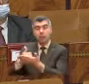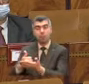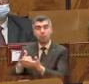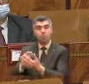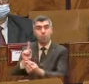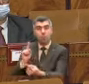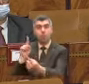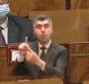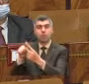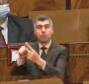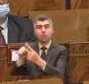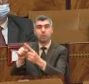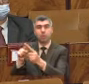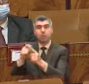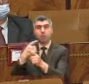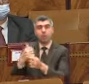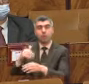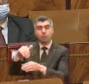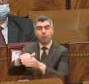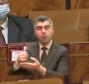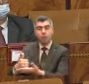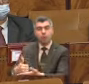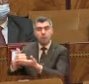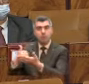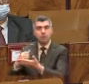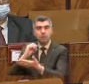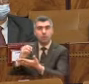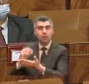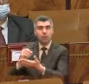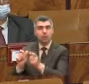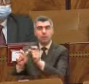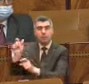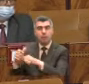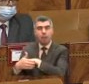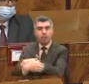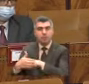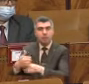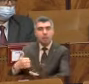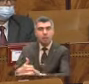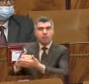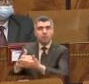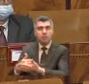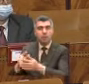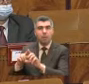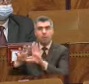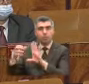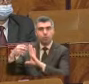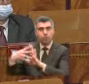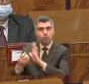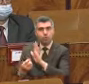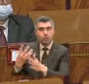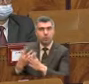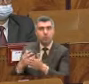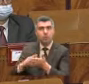اللي كنعطيوه للصندوق ديال الدعم للغاز البيوتان الموجه للطبقه الهشه في الاستثمار في الطاقات المتجدده، يمكن الدوله